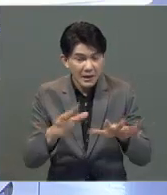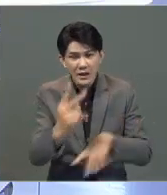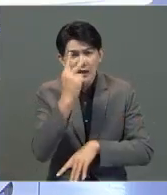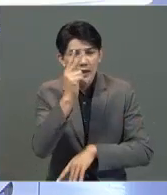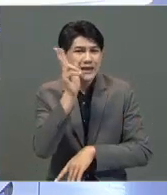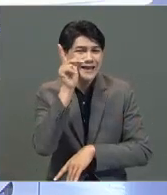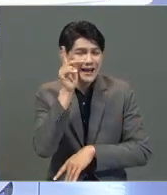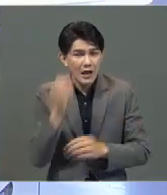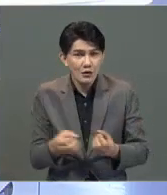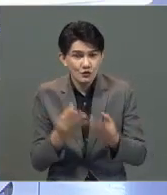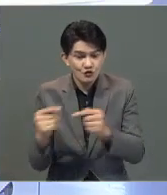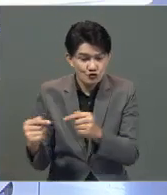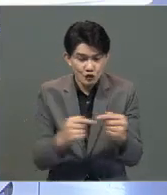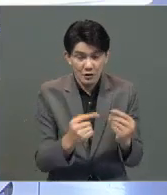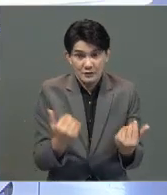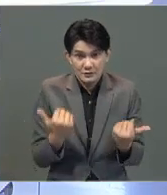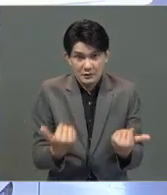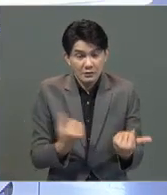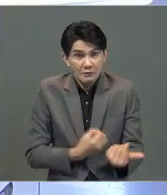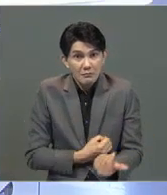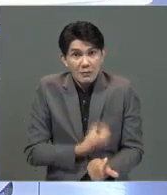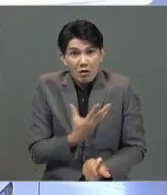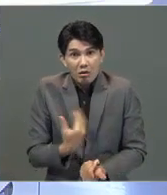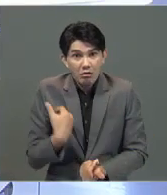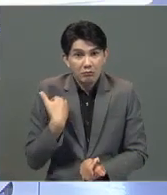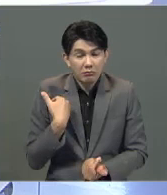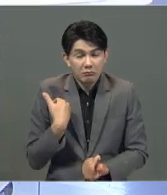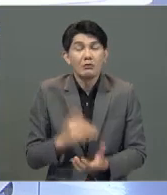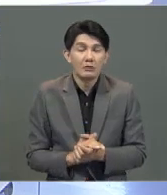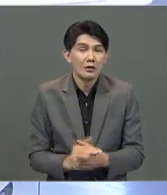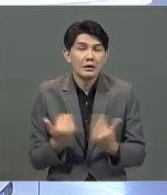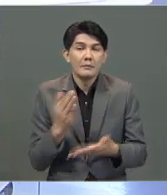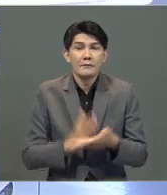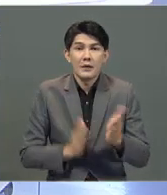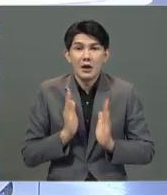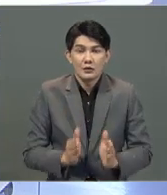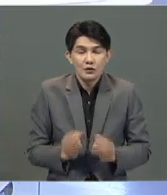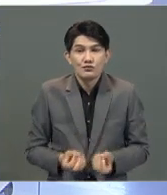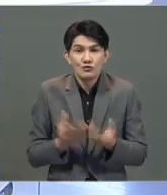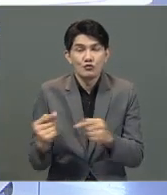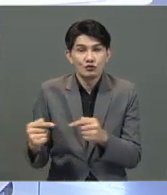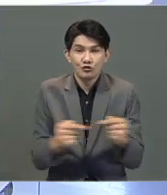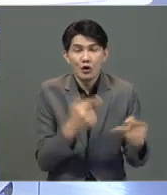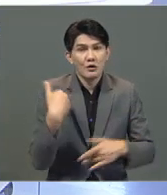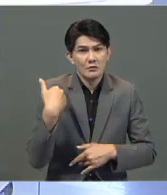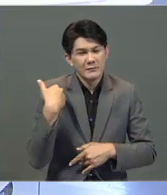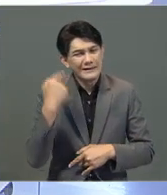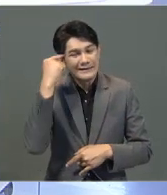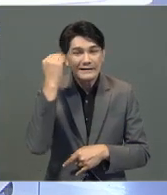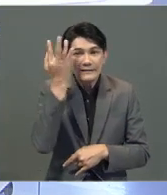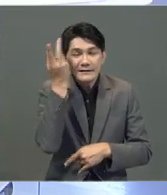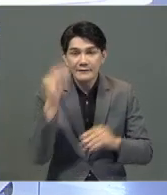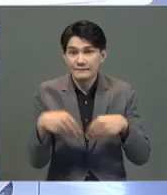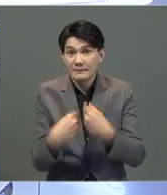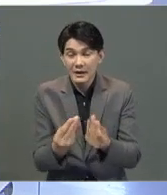นะเห็นข่าวลือที่ส่งต่อกันเรื่องนี้เนี่ยตกใจ /แล้วก็บางคนก็ส่งต่อไปเลยก็ยิ่งสร้างความ